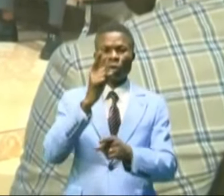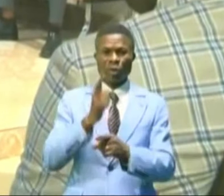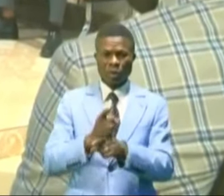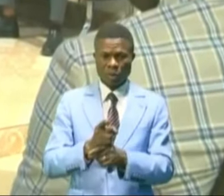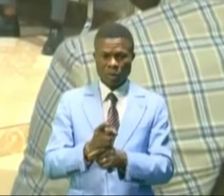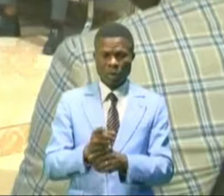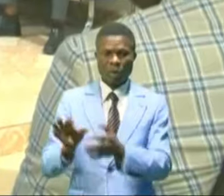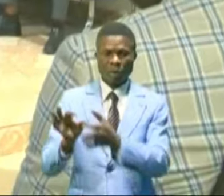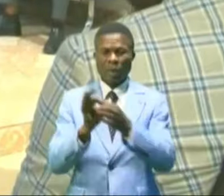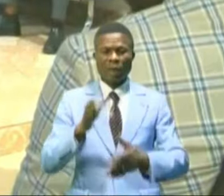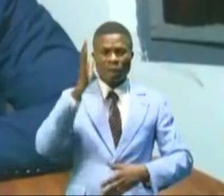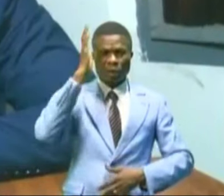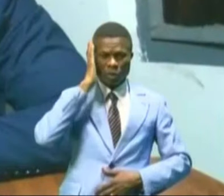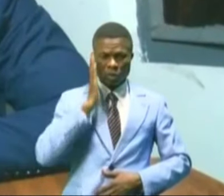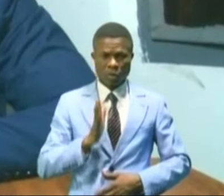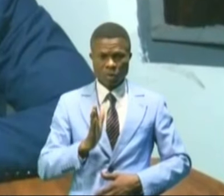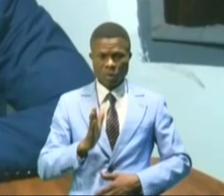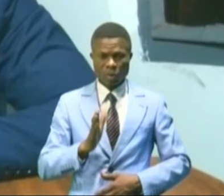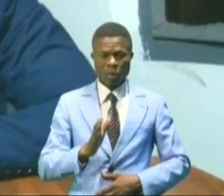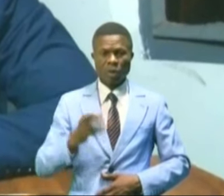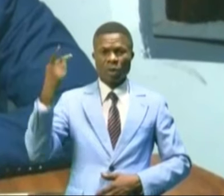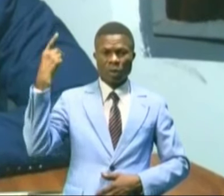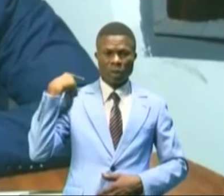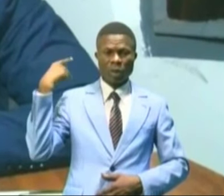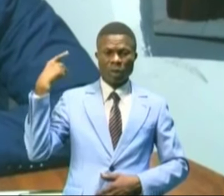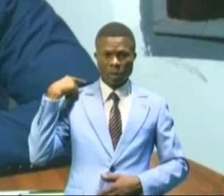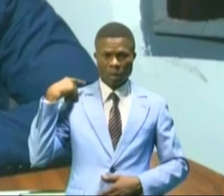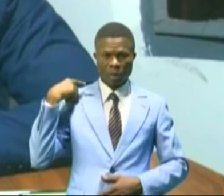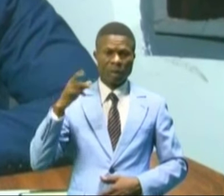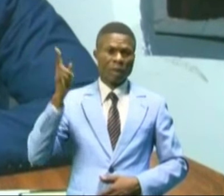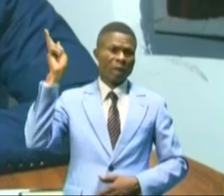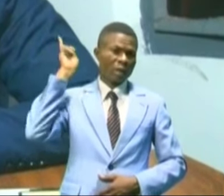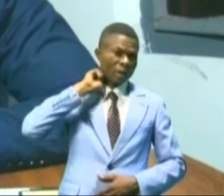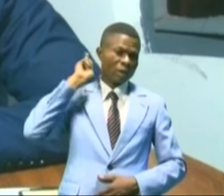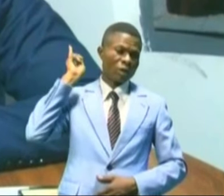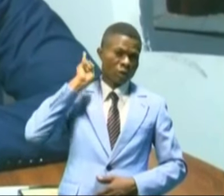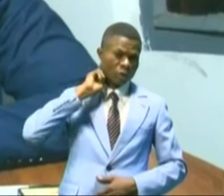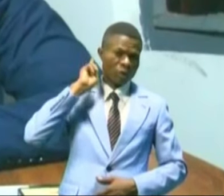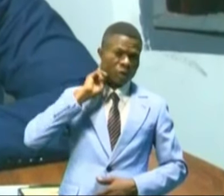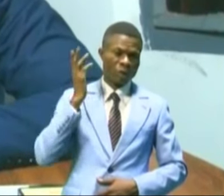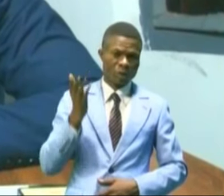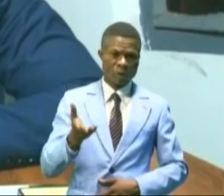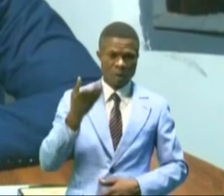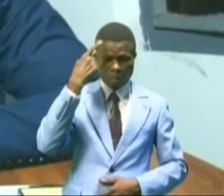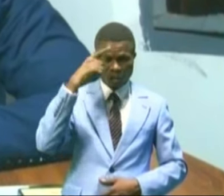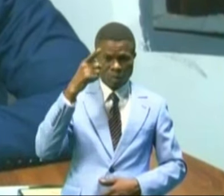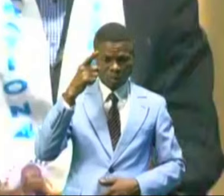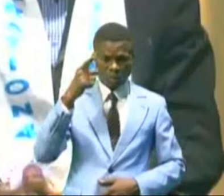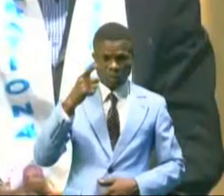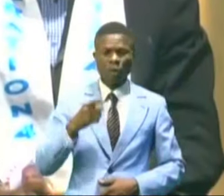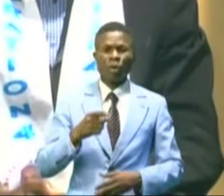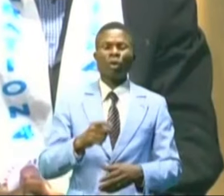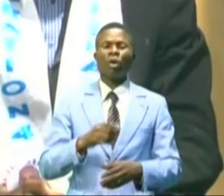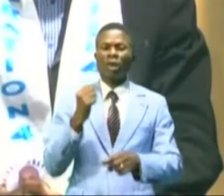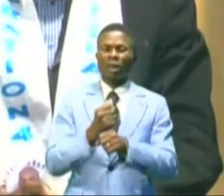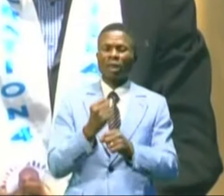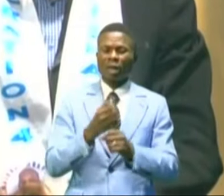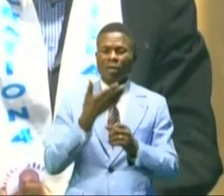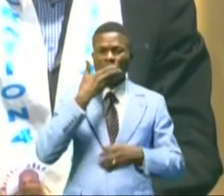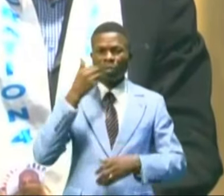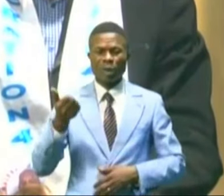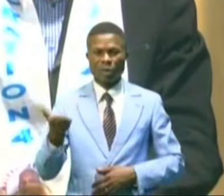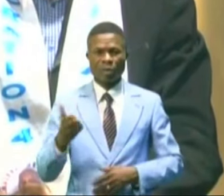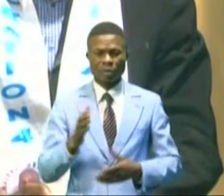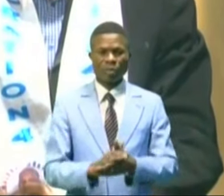l'Union Sacrée, l'honorable Augustin Kabuya Tshilomba, pour son accompagnement.